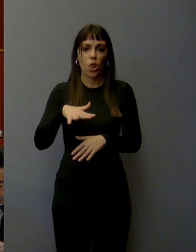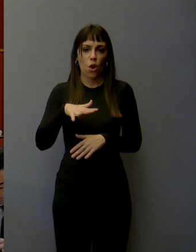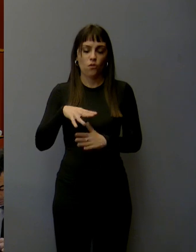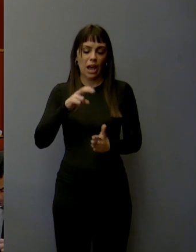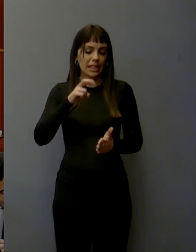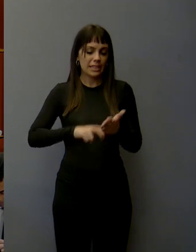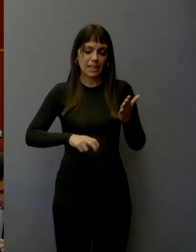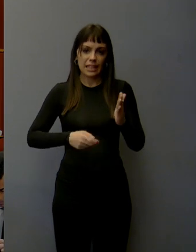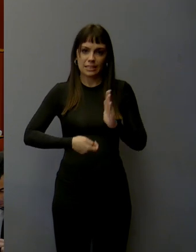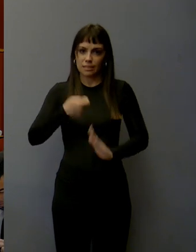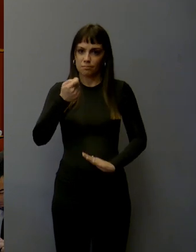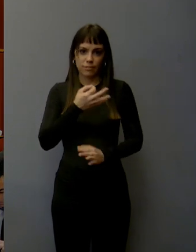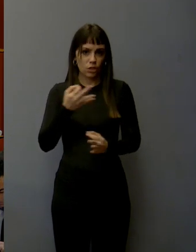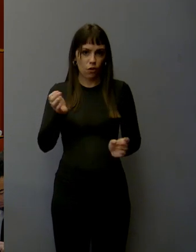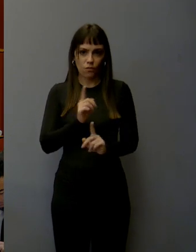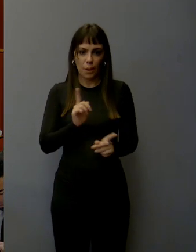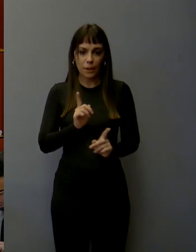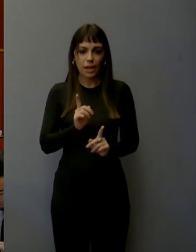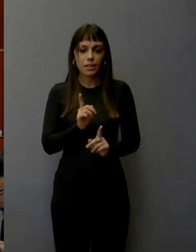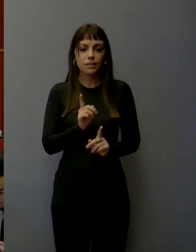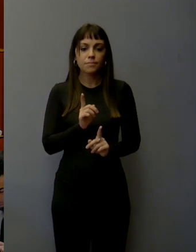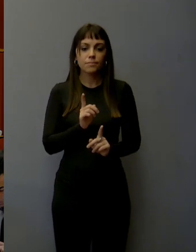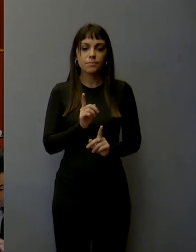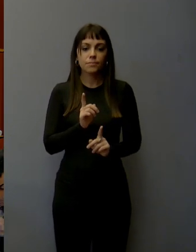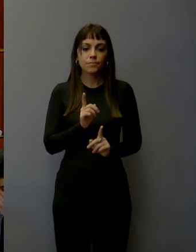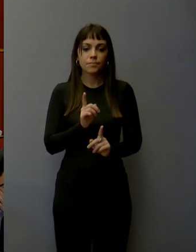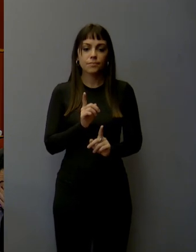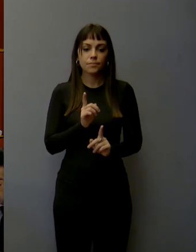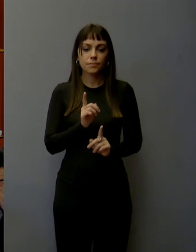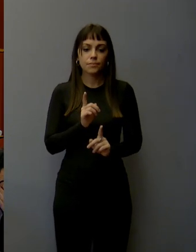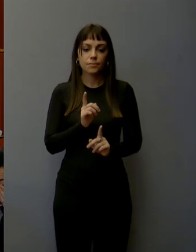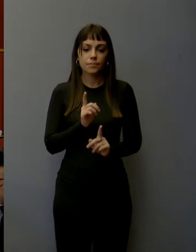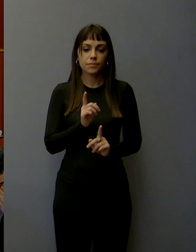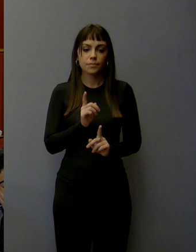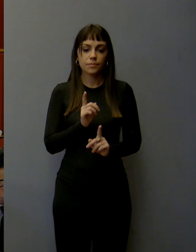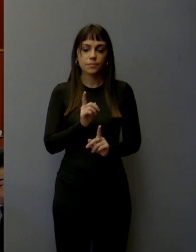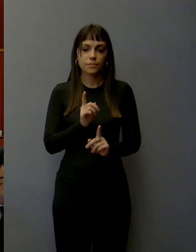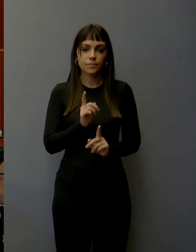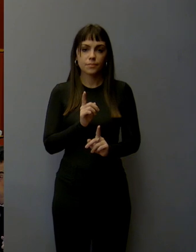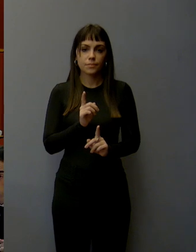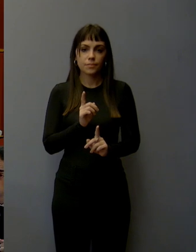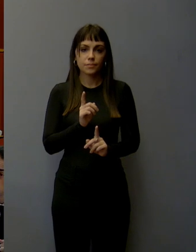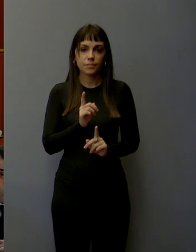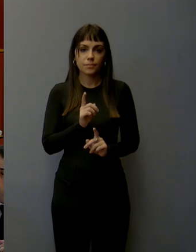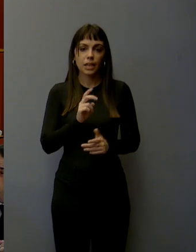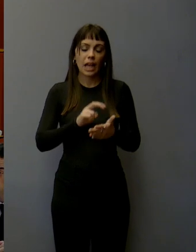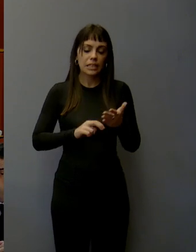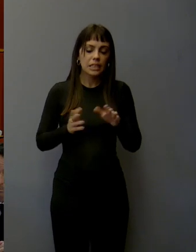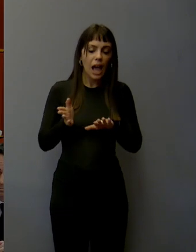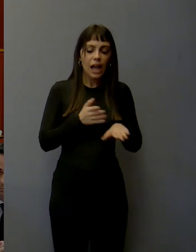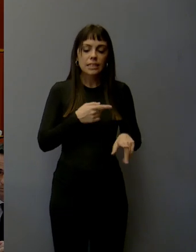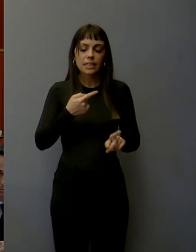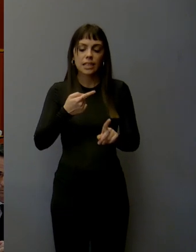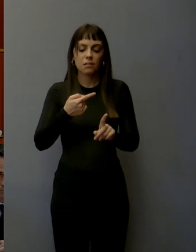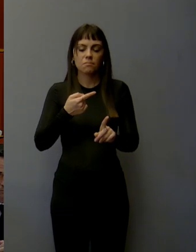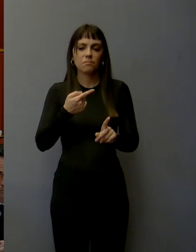il funzionamento della della tassazione ma anche la qualità di quello che è il vivere e dell'abitare in questa città perché